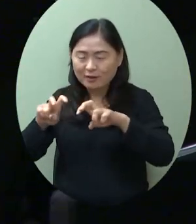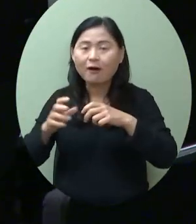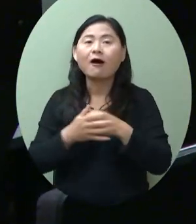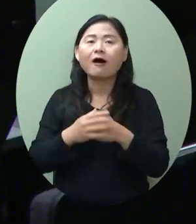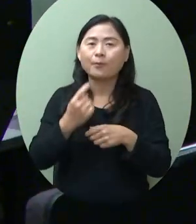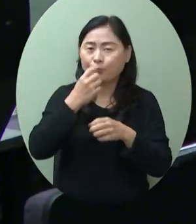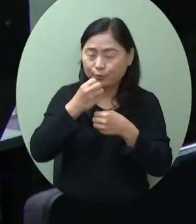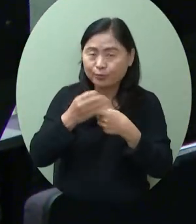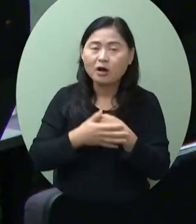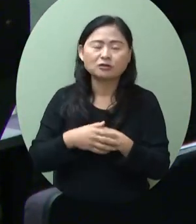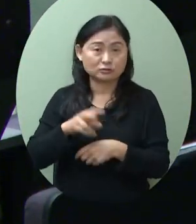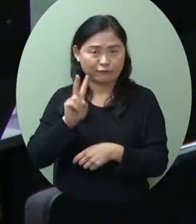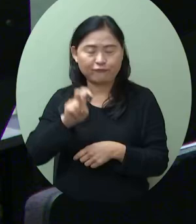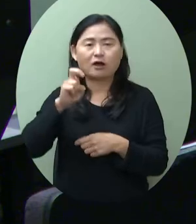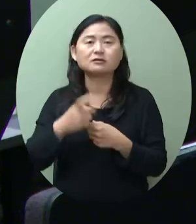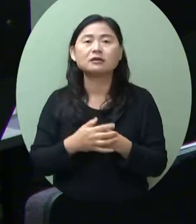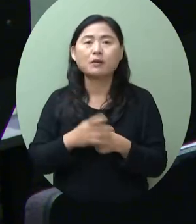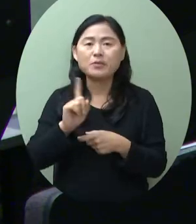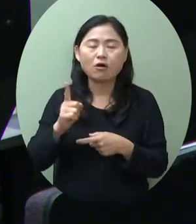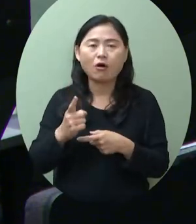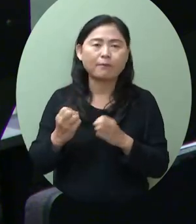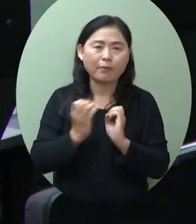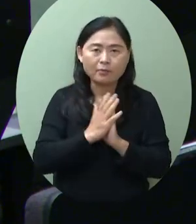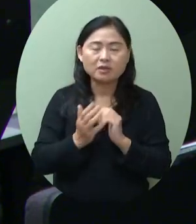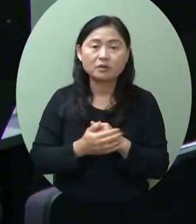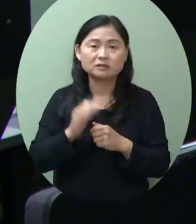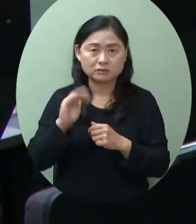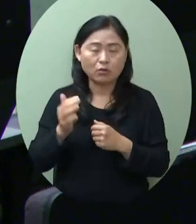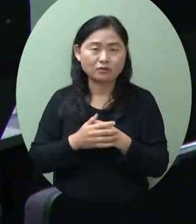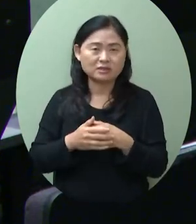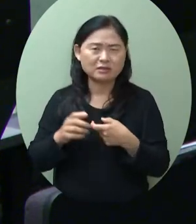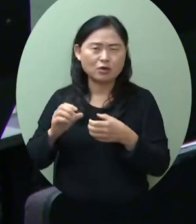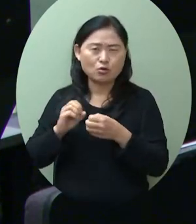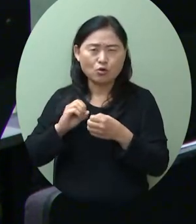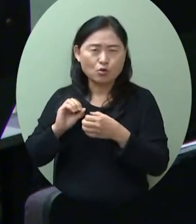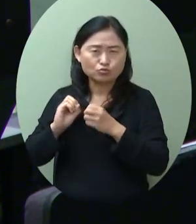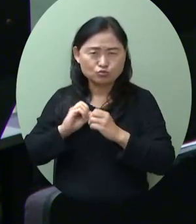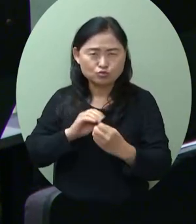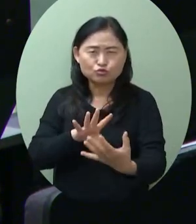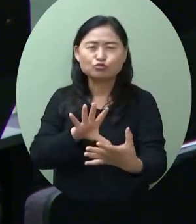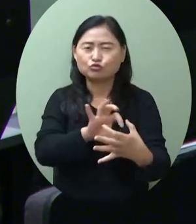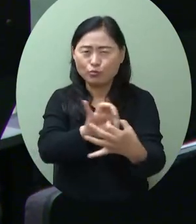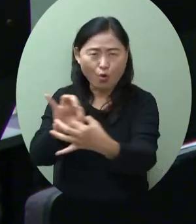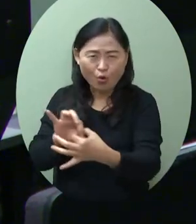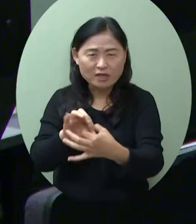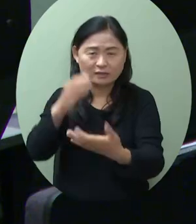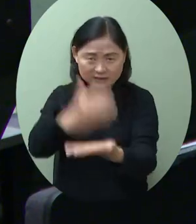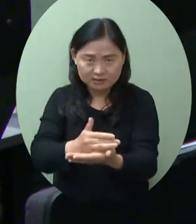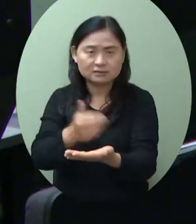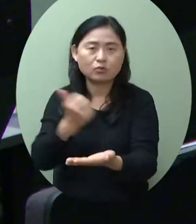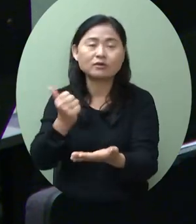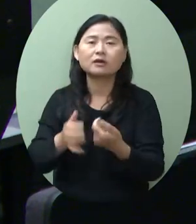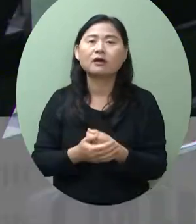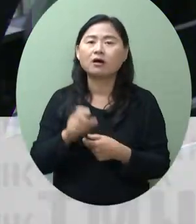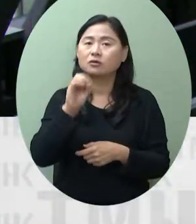者啦。真正有效咁截斷呢啲傳播鏈。想問下特首，下一步係都會採